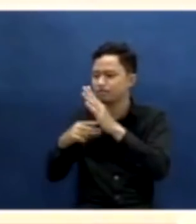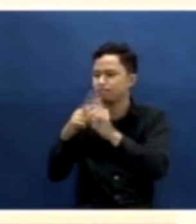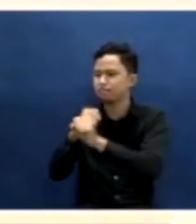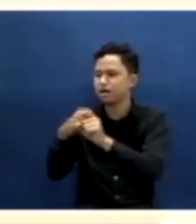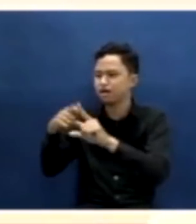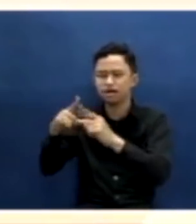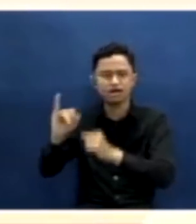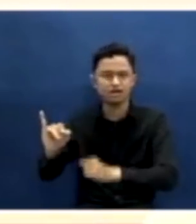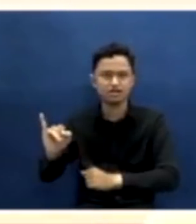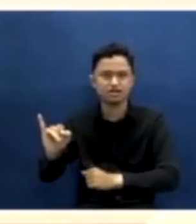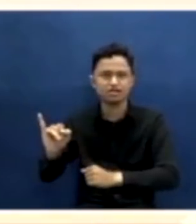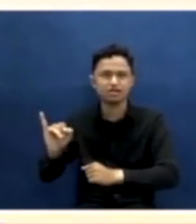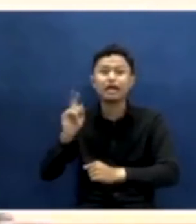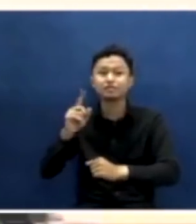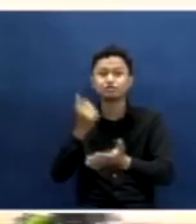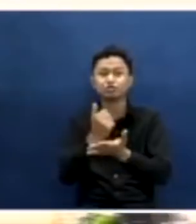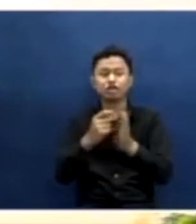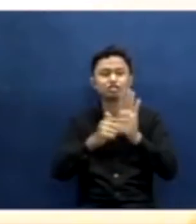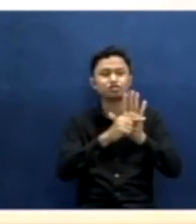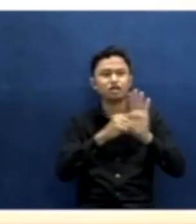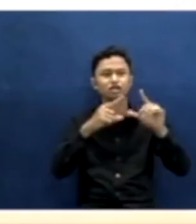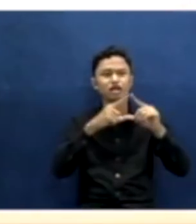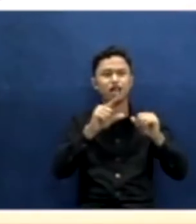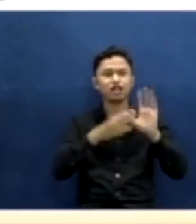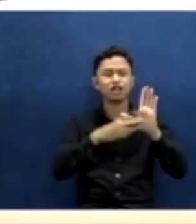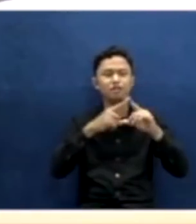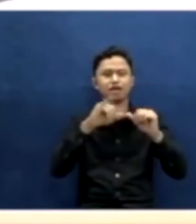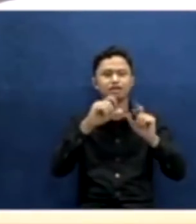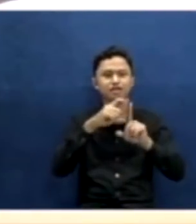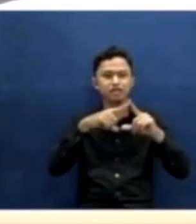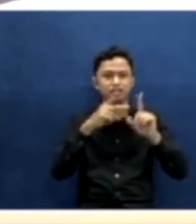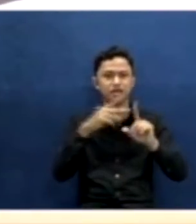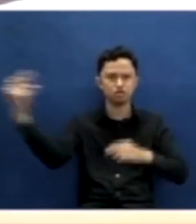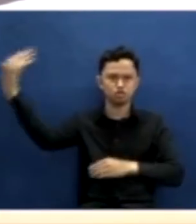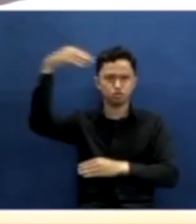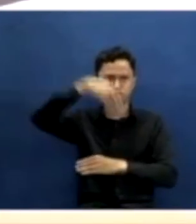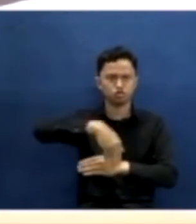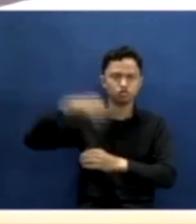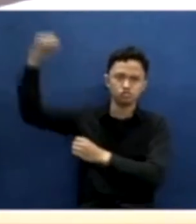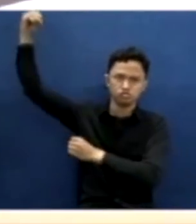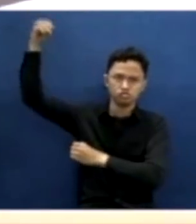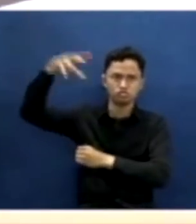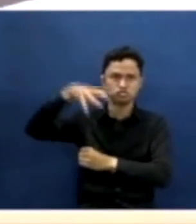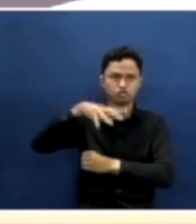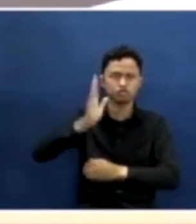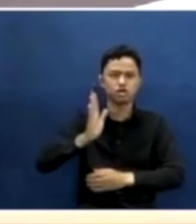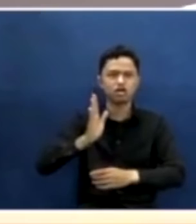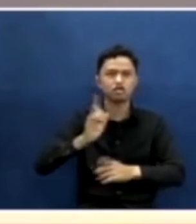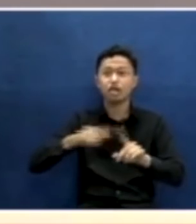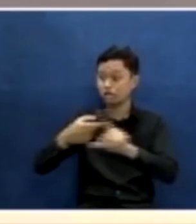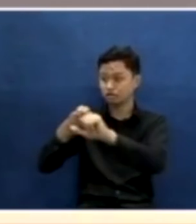bangkai kembali setelah turunnya surat al-maidah maka ketika Allah mendapati para sahabat ada yang mulai terpengaruh dengan narasi yang